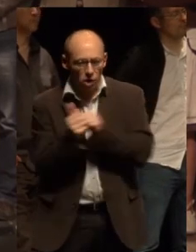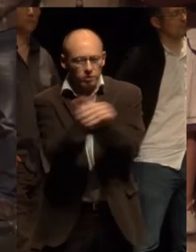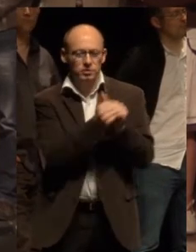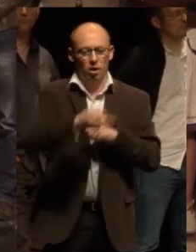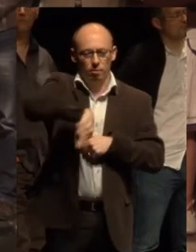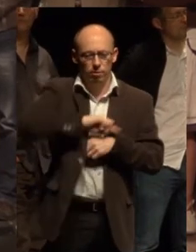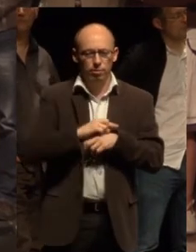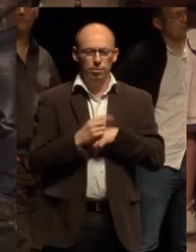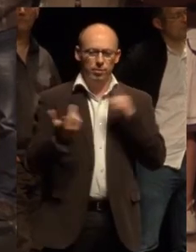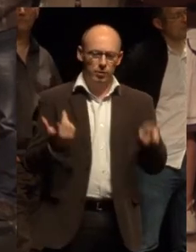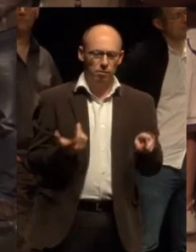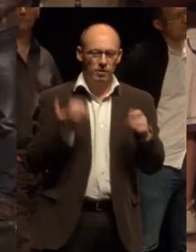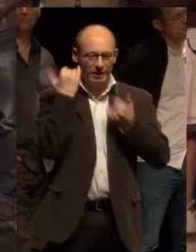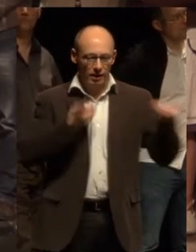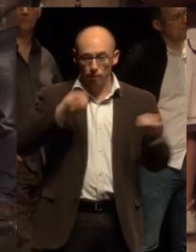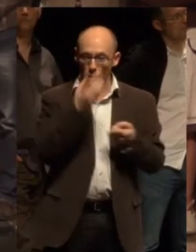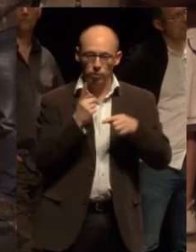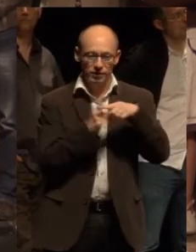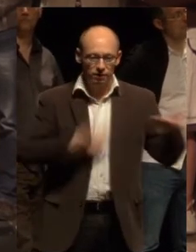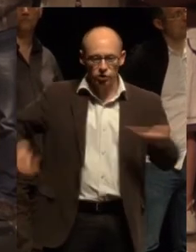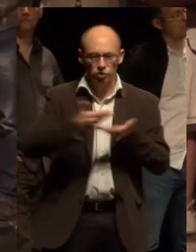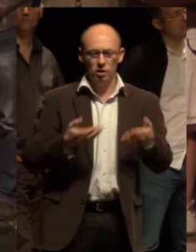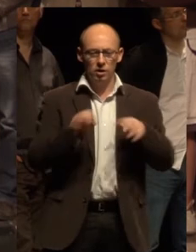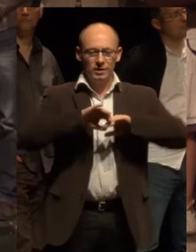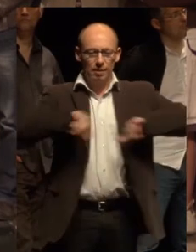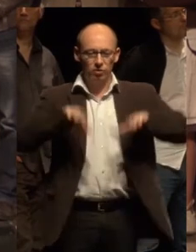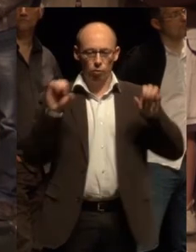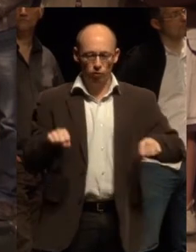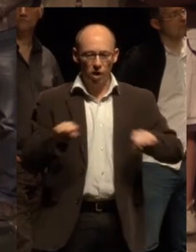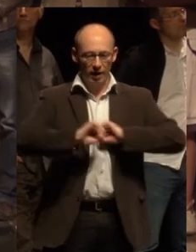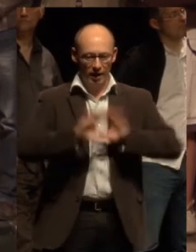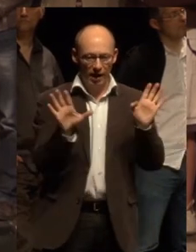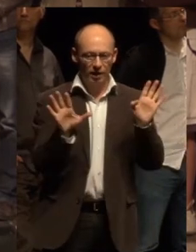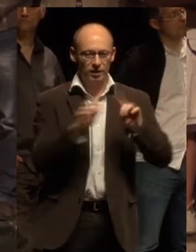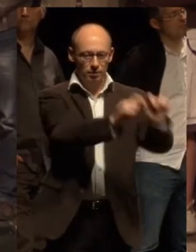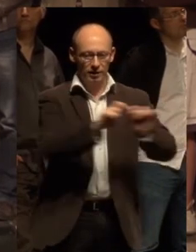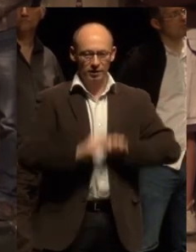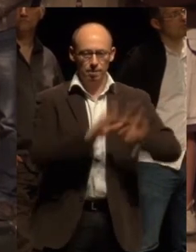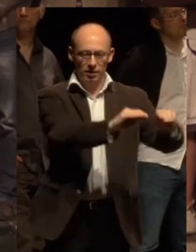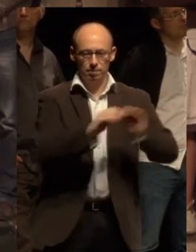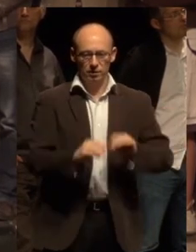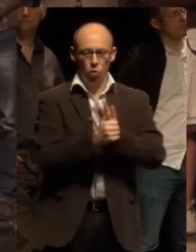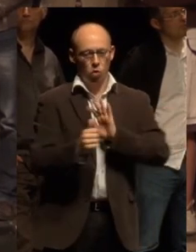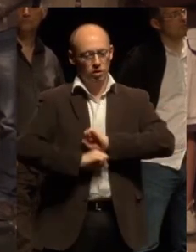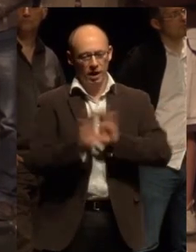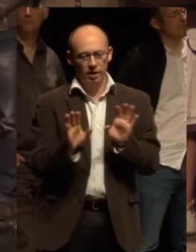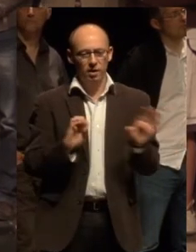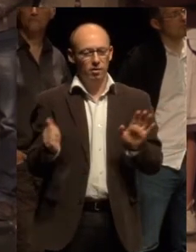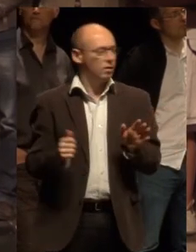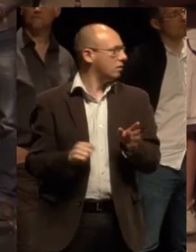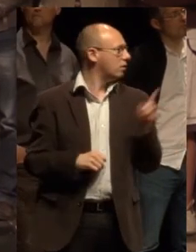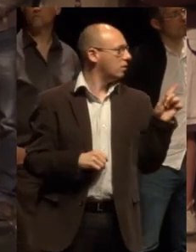Je veux aussi que la séparation des pouvoirs soit claire, que chacun puisse se sentir respecté à sa place. Vous savez que pour